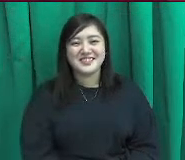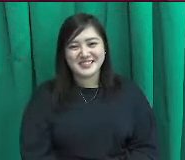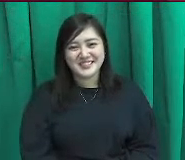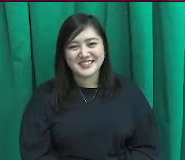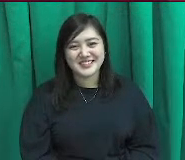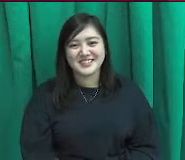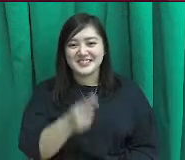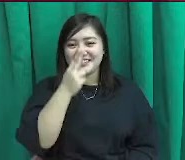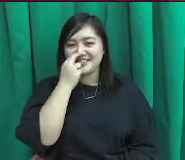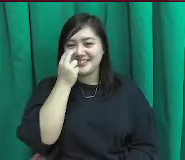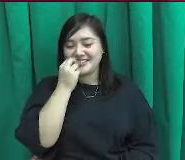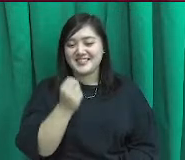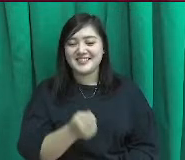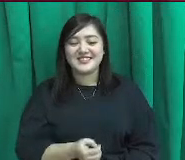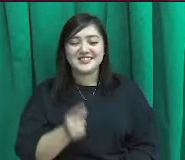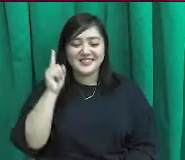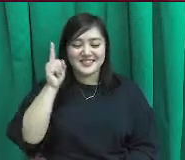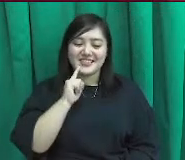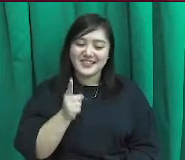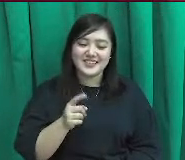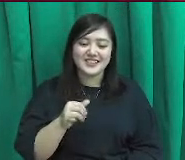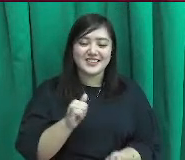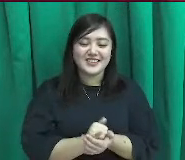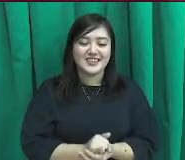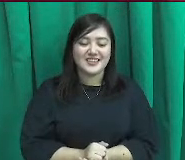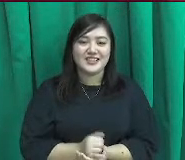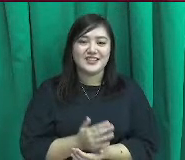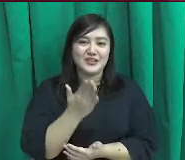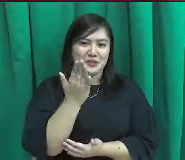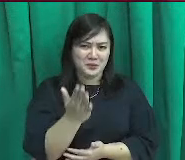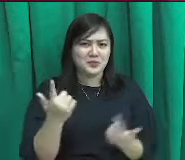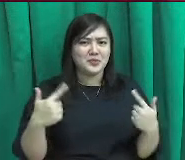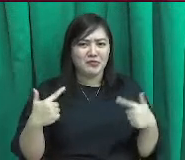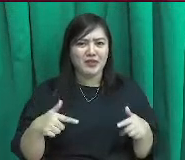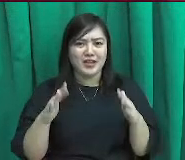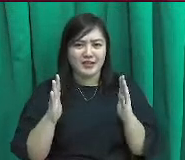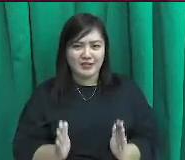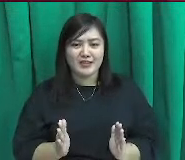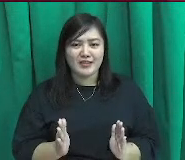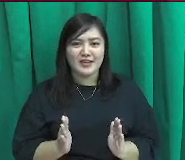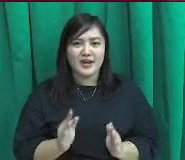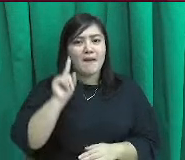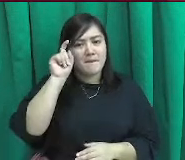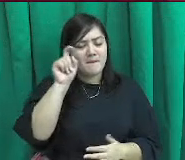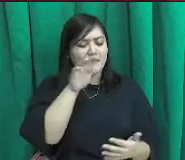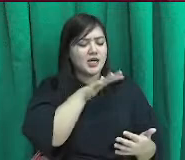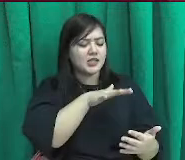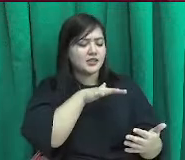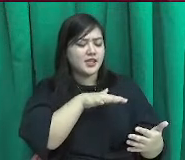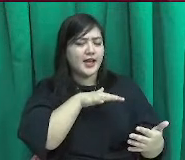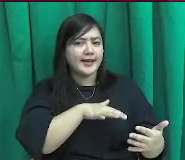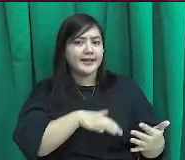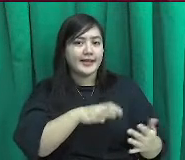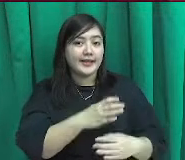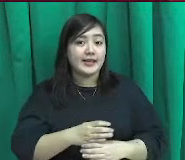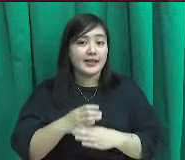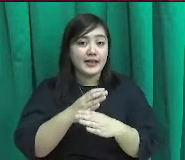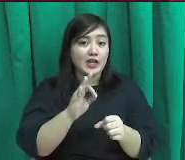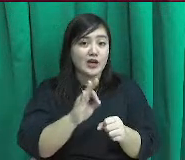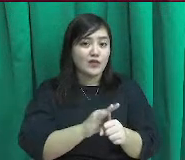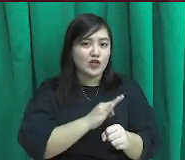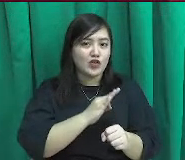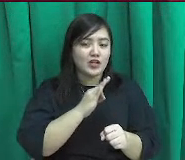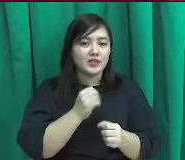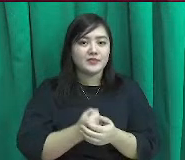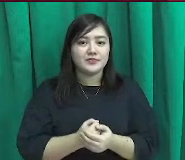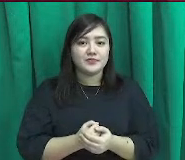bangayan? Dapat tayo mga cowboy, mga mandirigma, talaga dapat pag-aralan natin. Yeah. Amen. Walang bagay na hindi